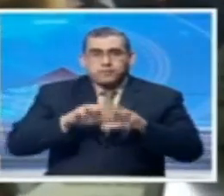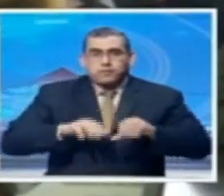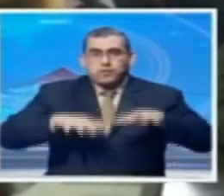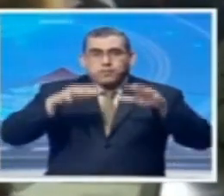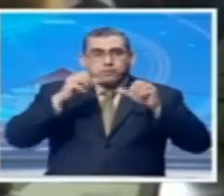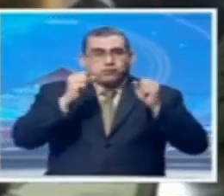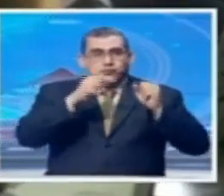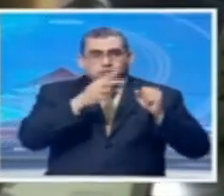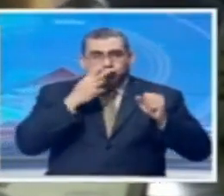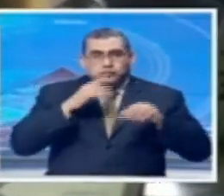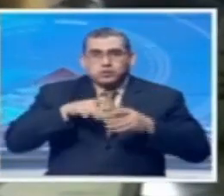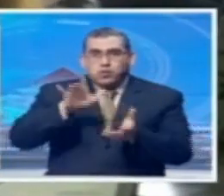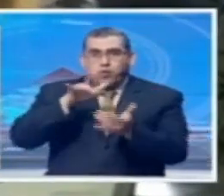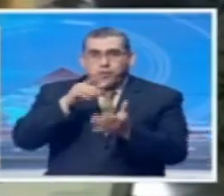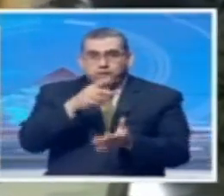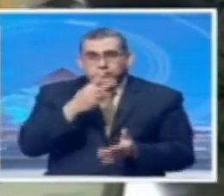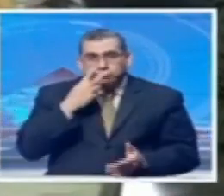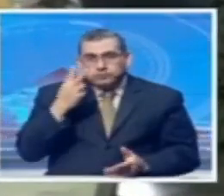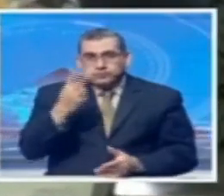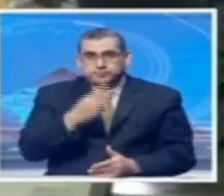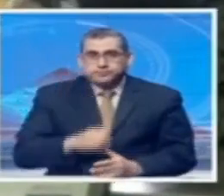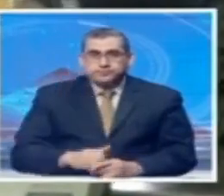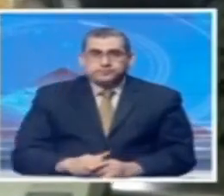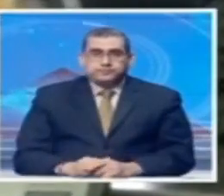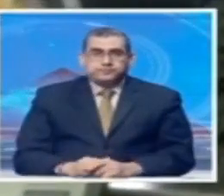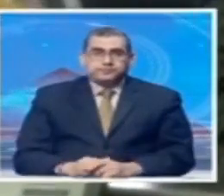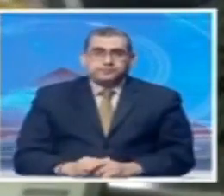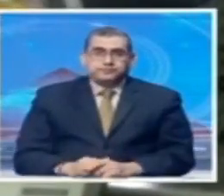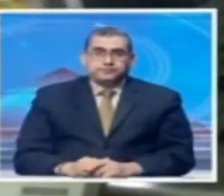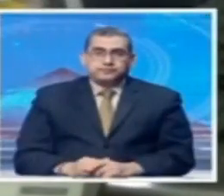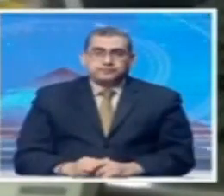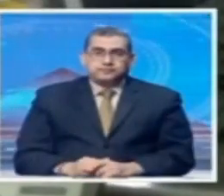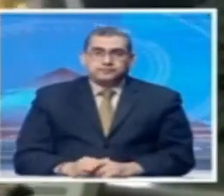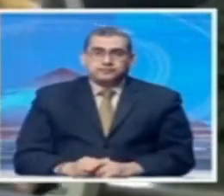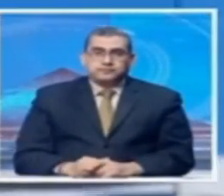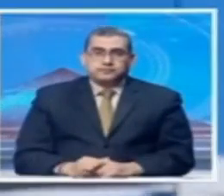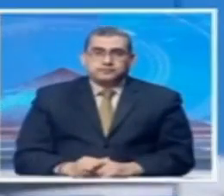وتفقد أيضا مخزنا للجملة.